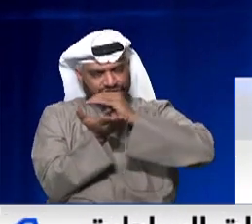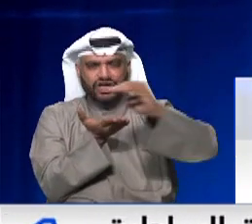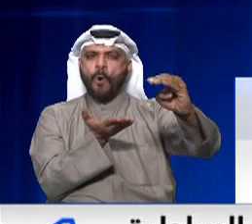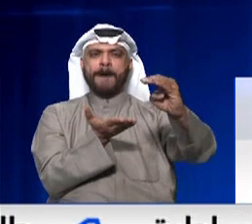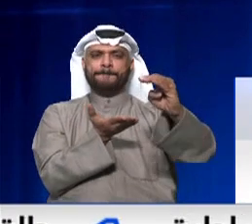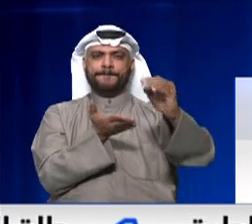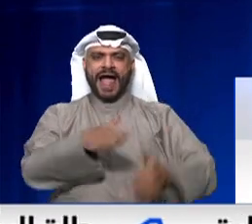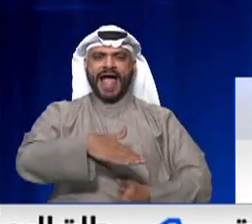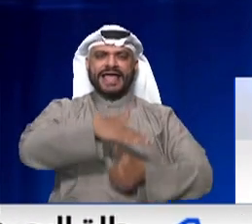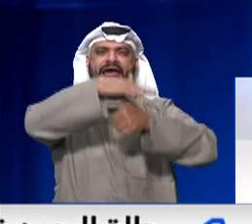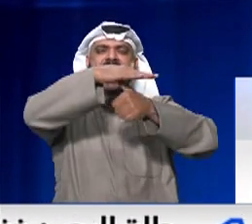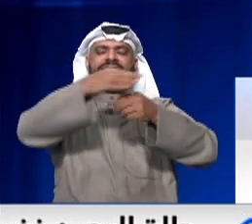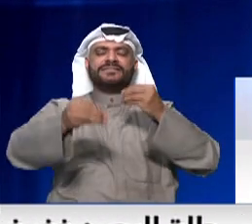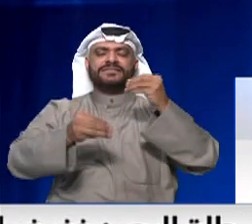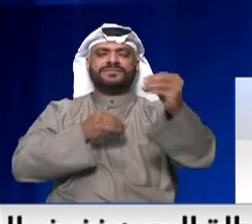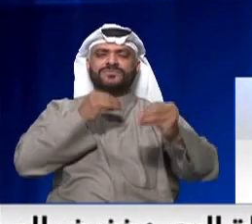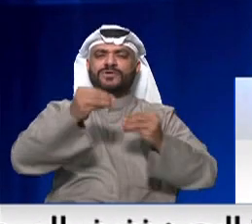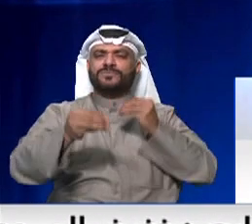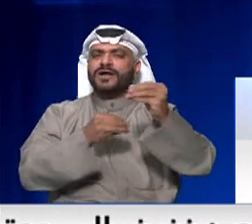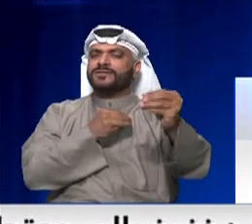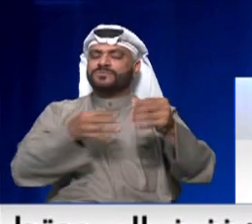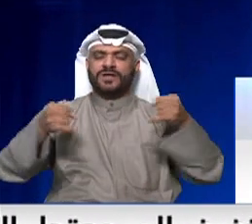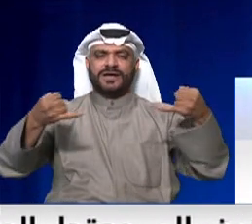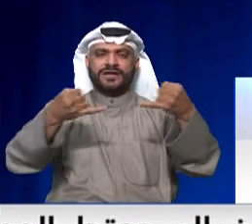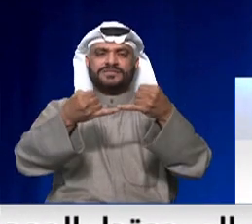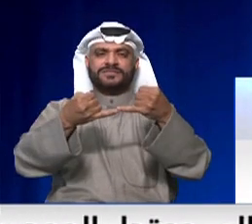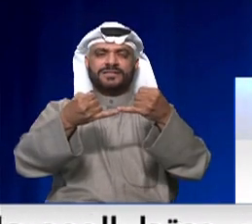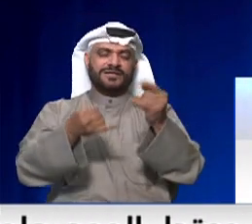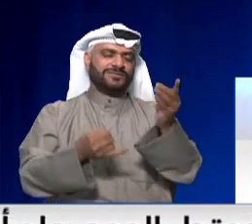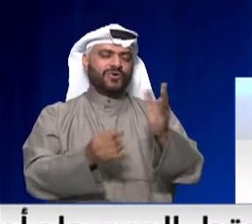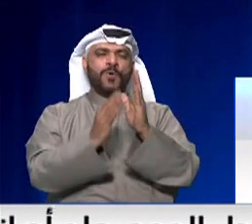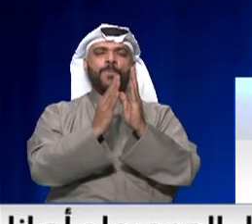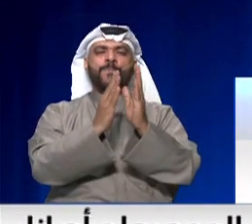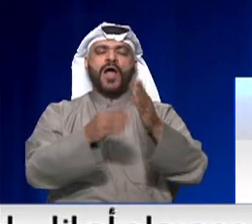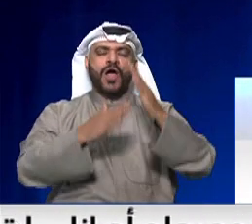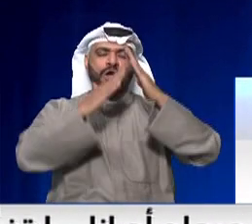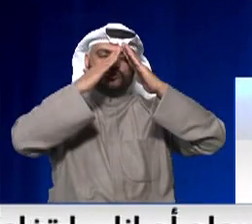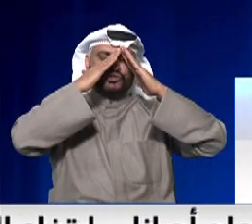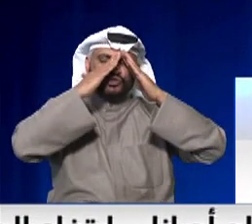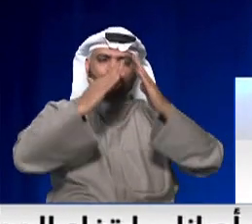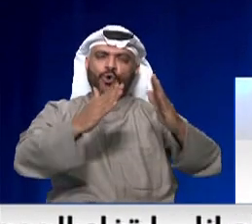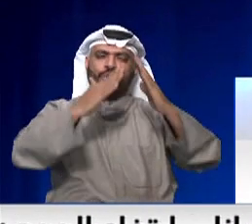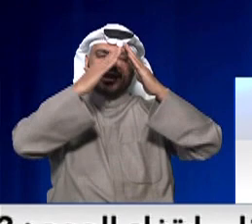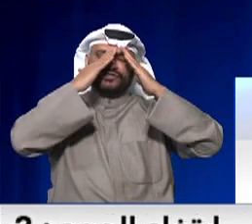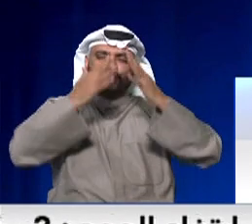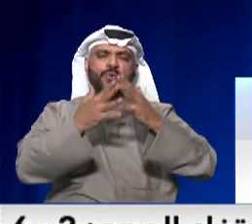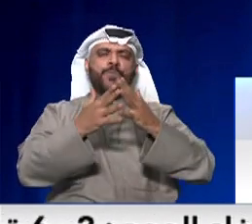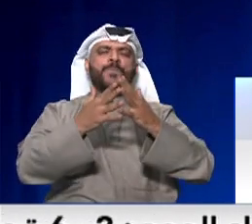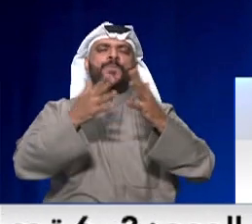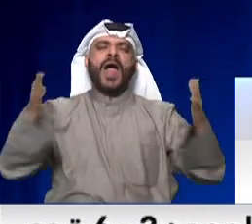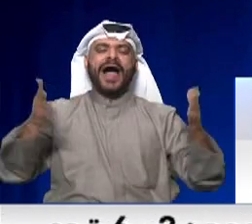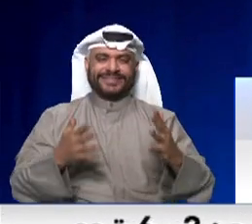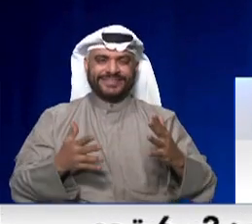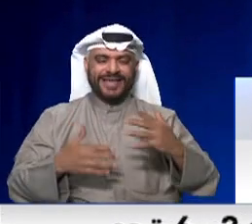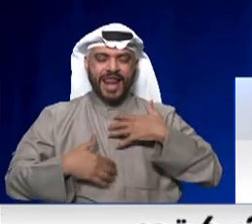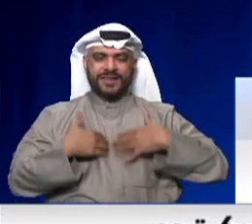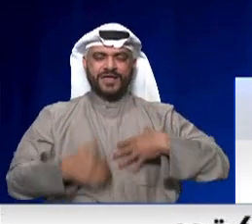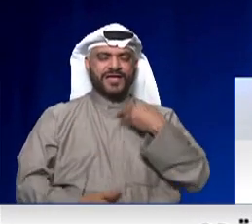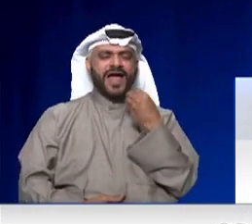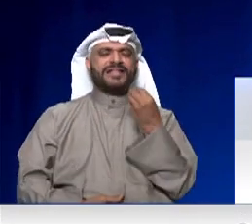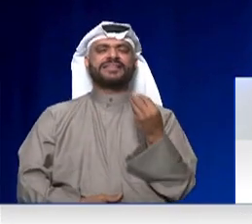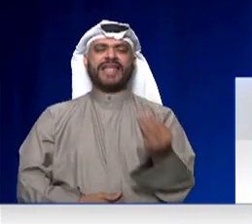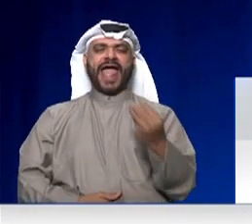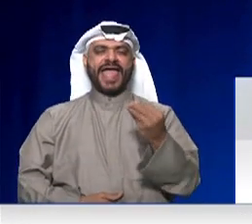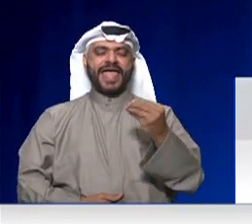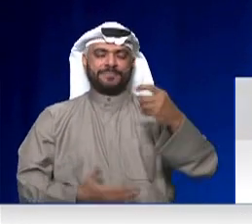البلاد الشيخ مشعل الأحمد الجابر الصباح حفظه الله ورعاه برسالة جوابية له ضمنها السمو حفظه الله